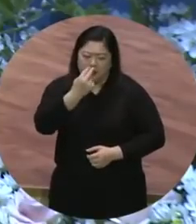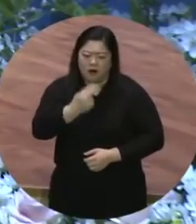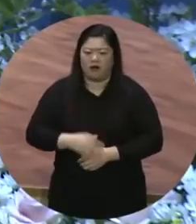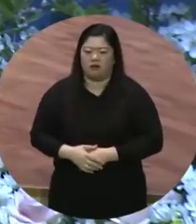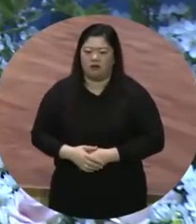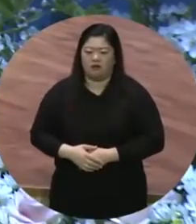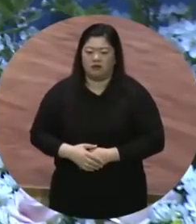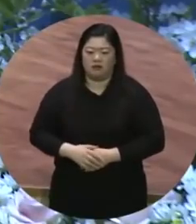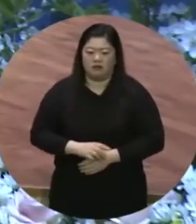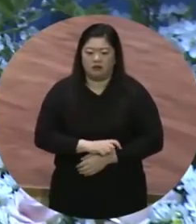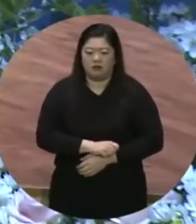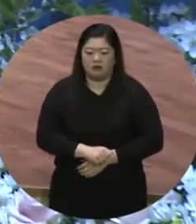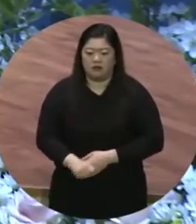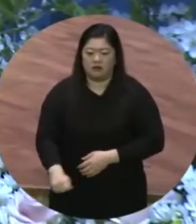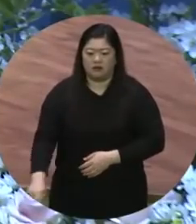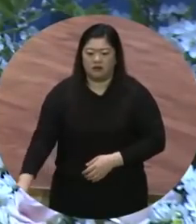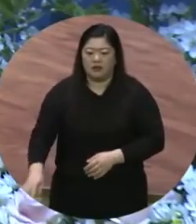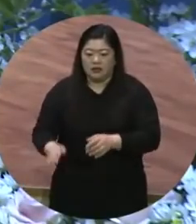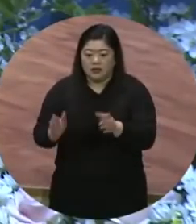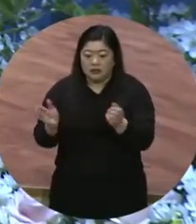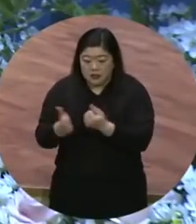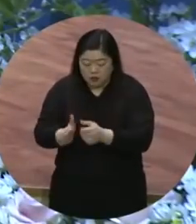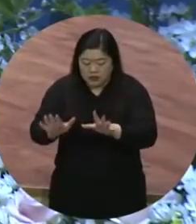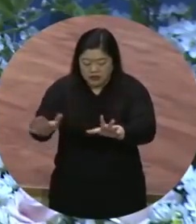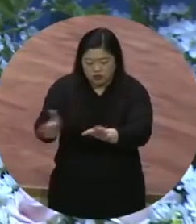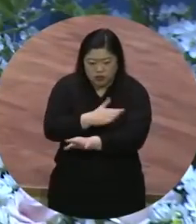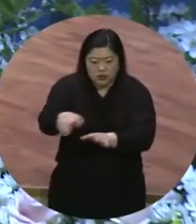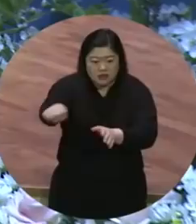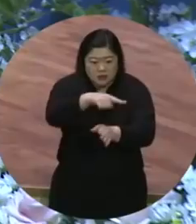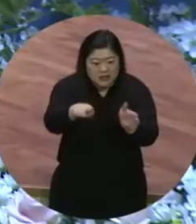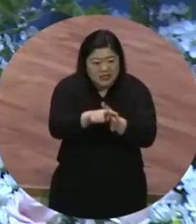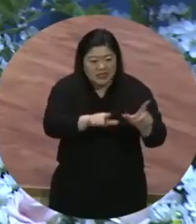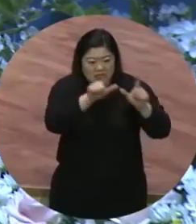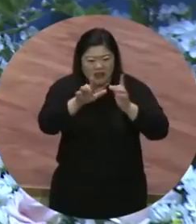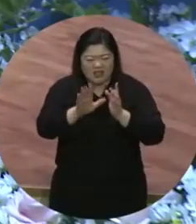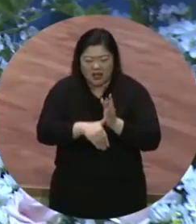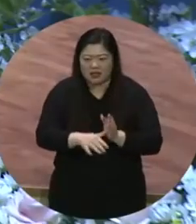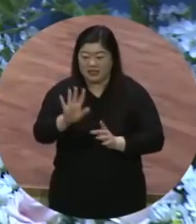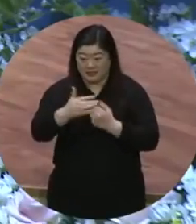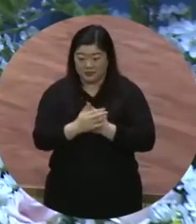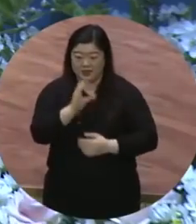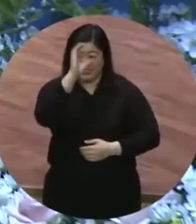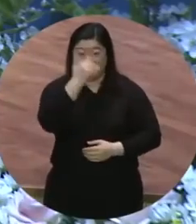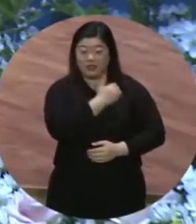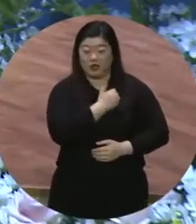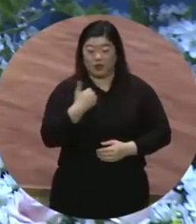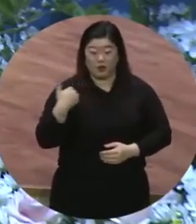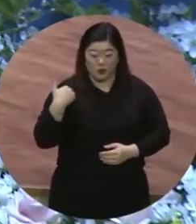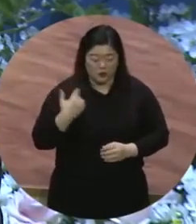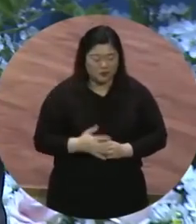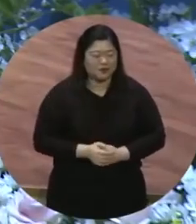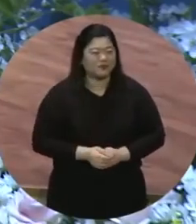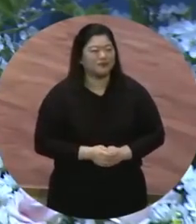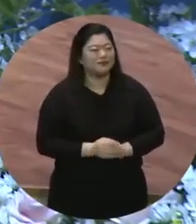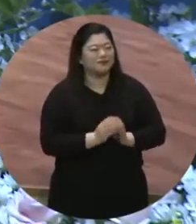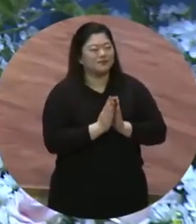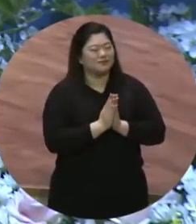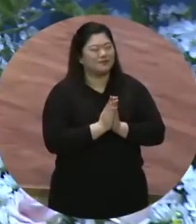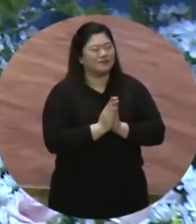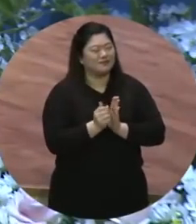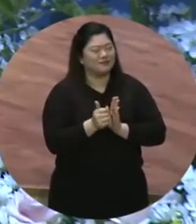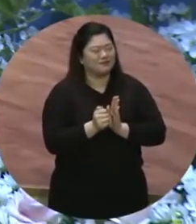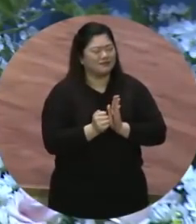지금 살아있는. 그래서 신앙생활은요, 또 절에 중요하듯이, 천주교 신부 수녀 하듯이 그래 하면 안 돼요.